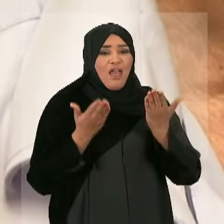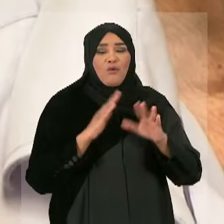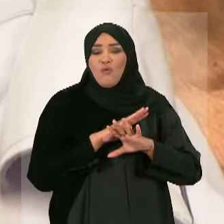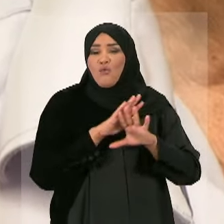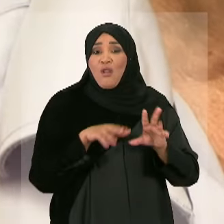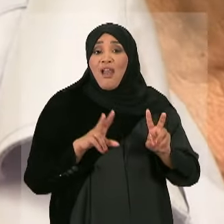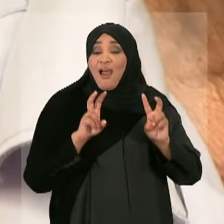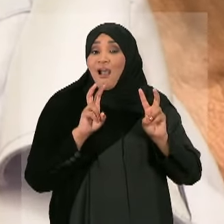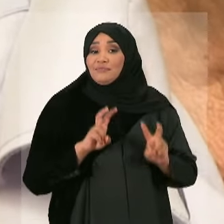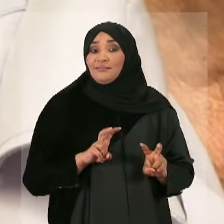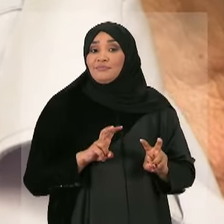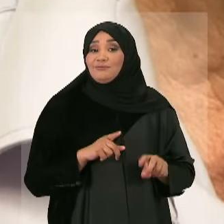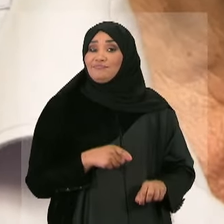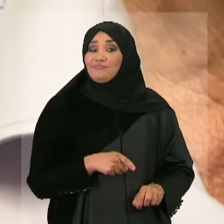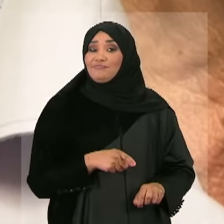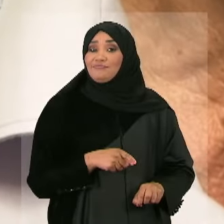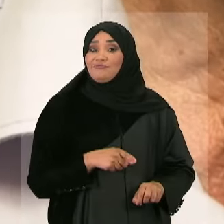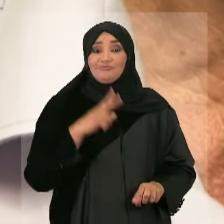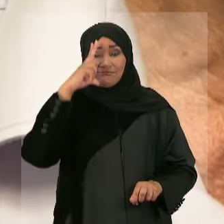بتأكد على إنه